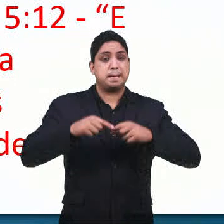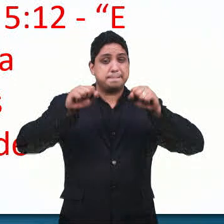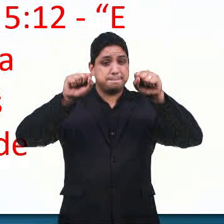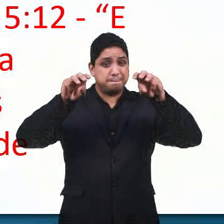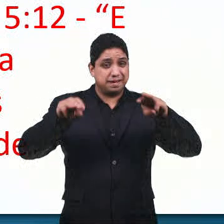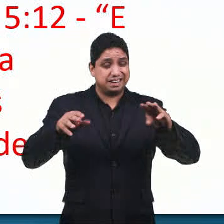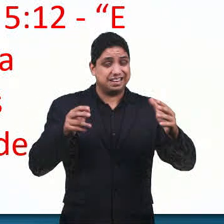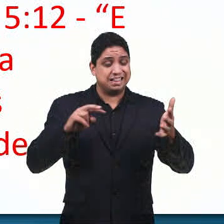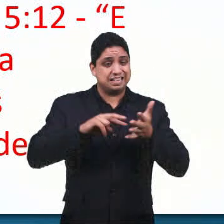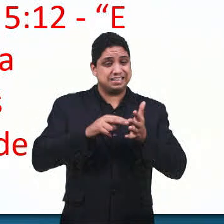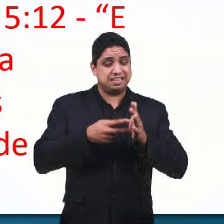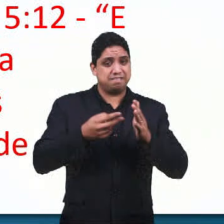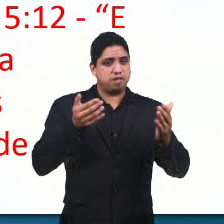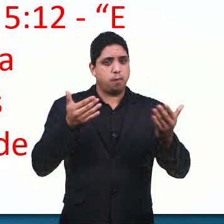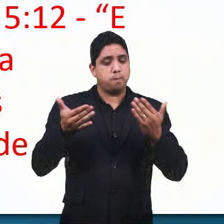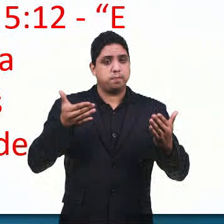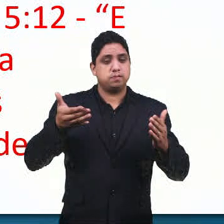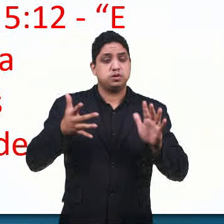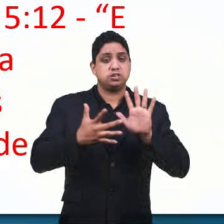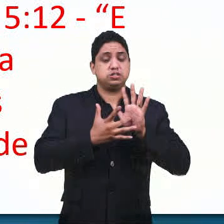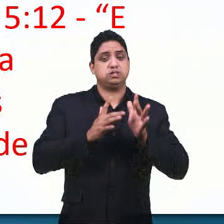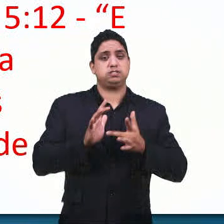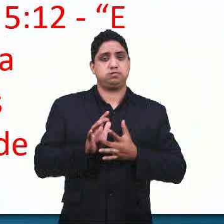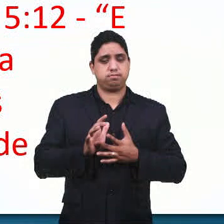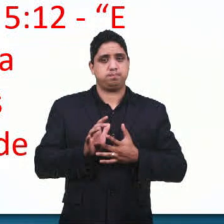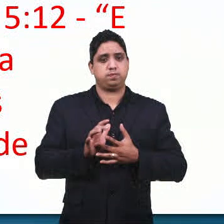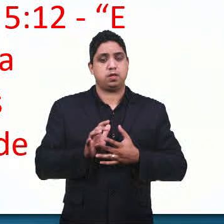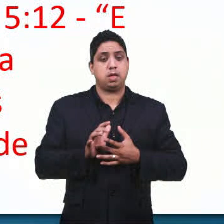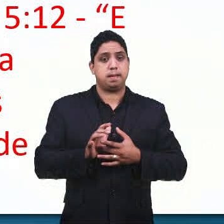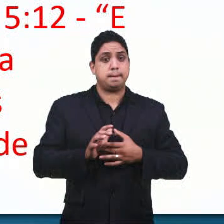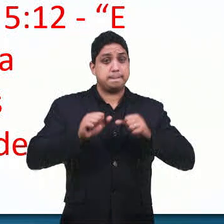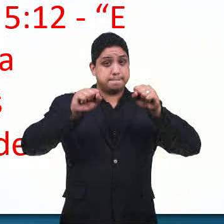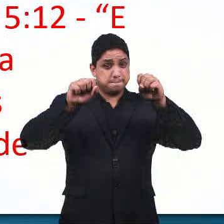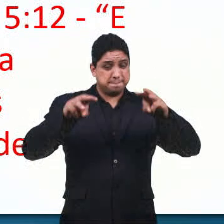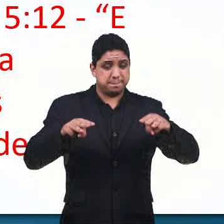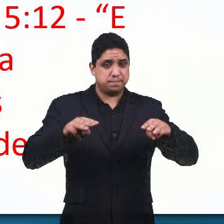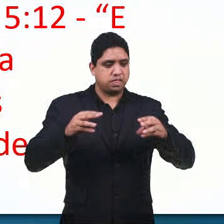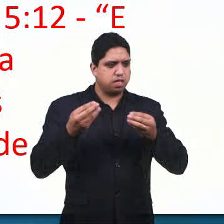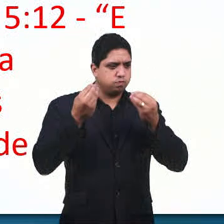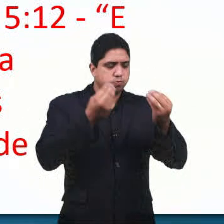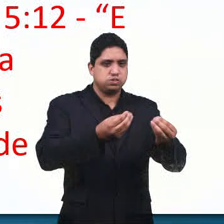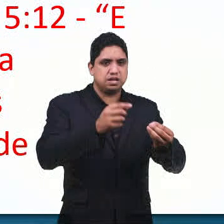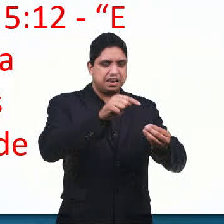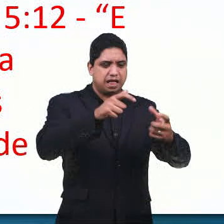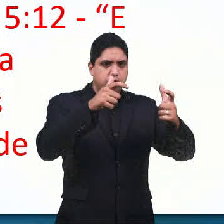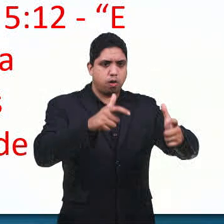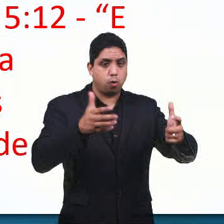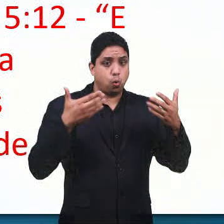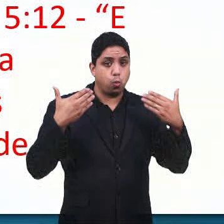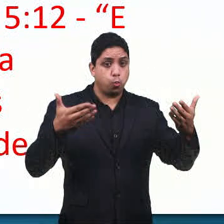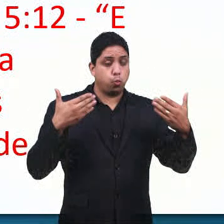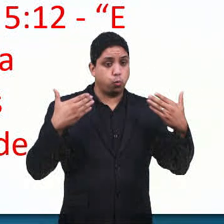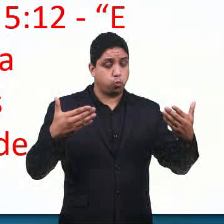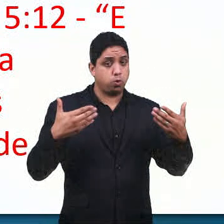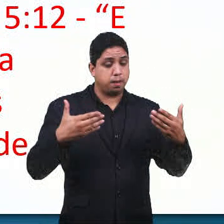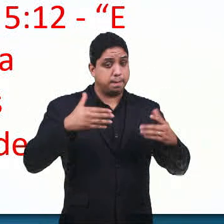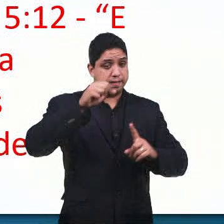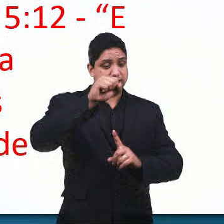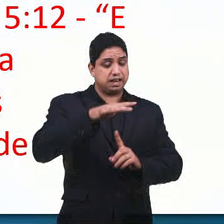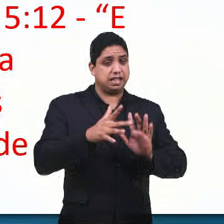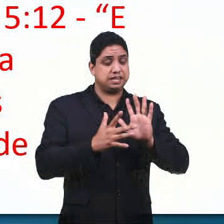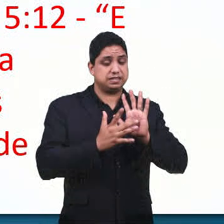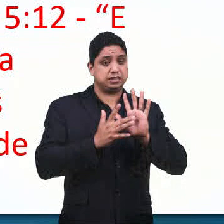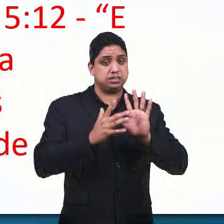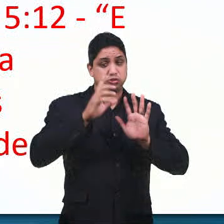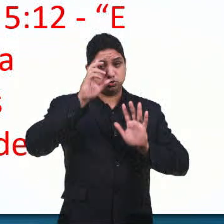prophétique, la manne parle de Jésus, le pain de la vie. La manne a été donnée à Israël dans le désert par la grâce de Dieu. Maintenant,